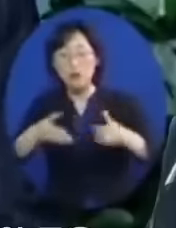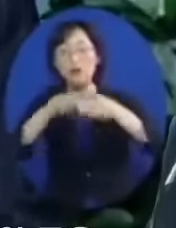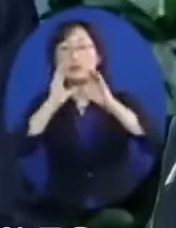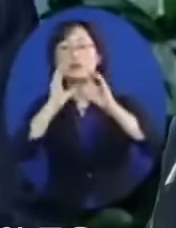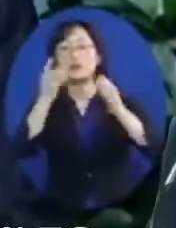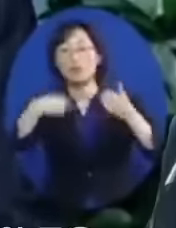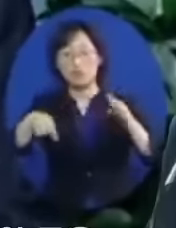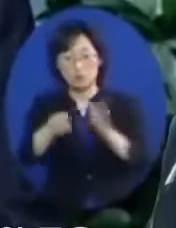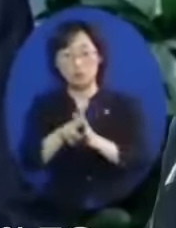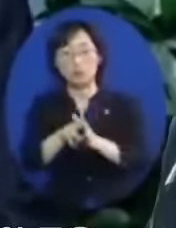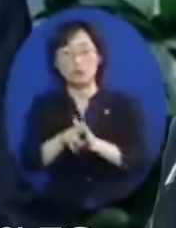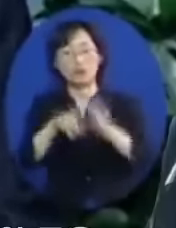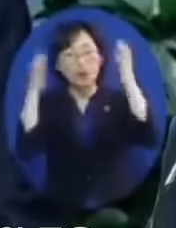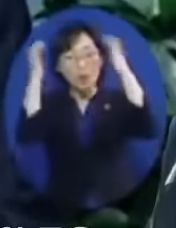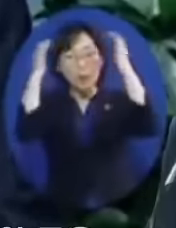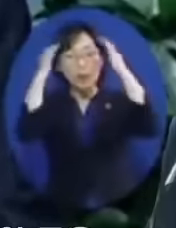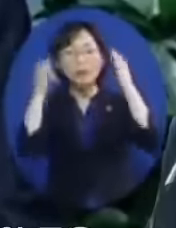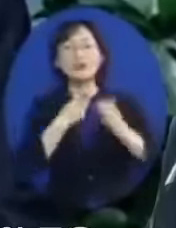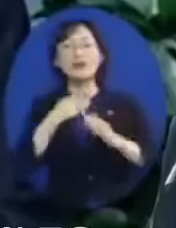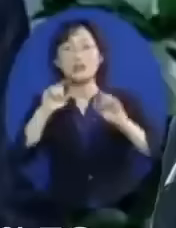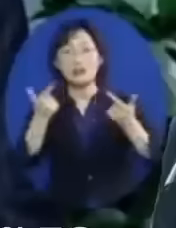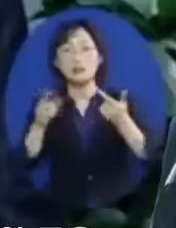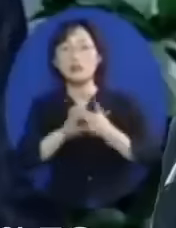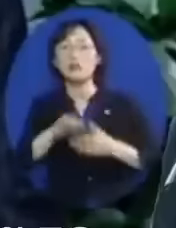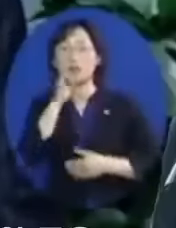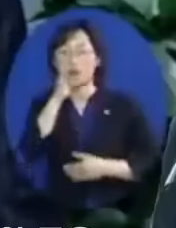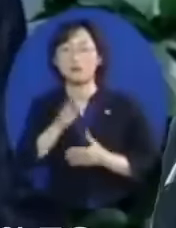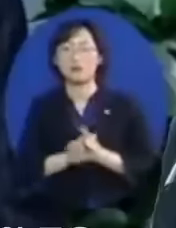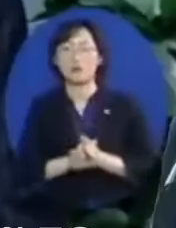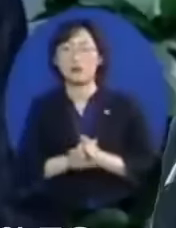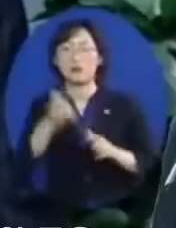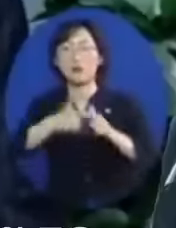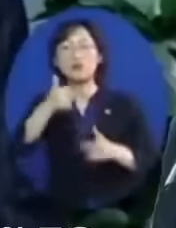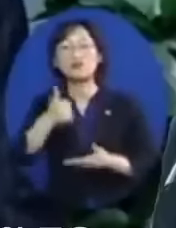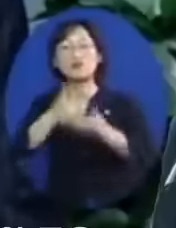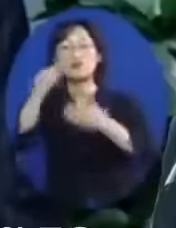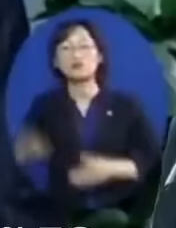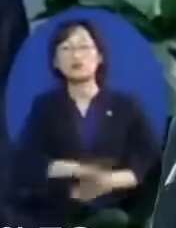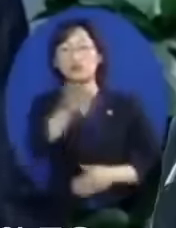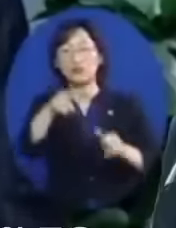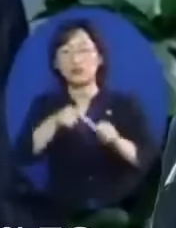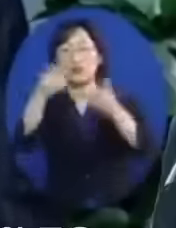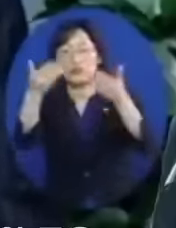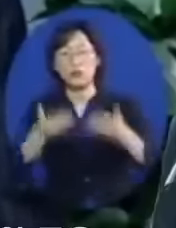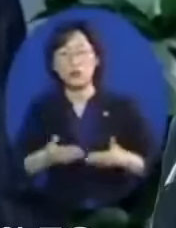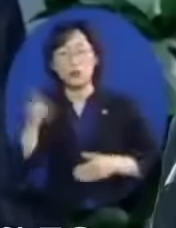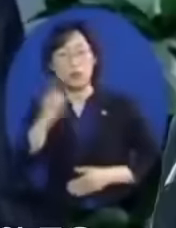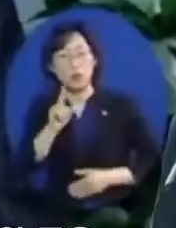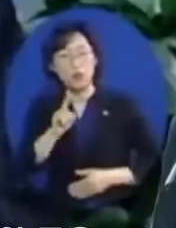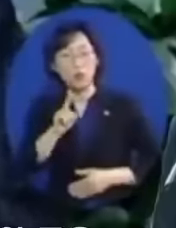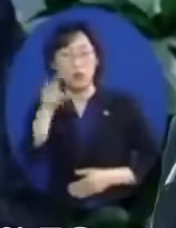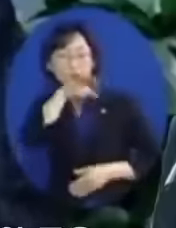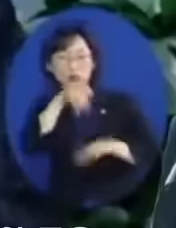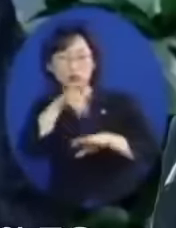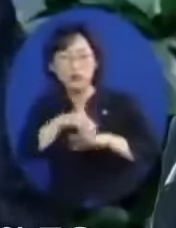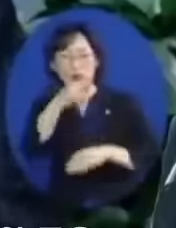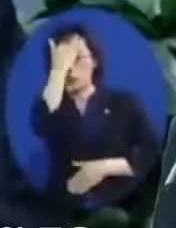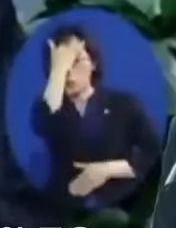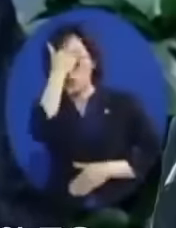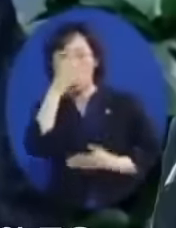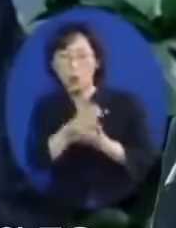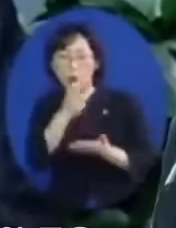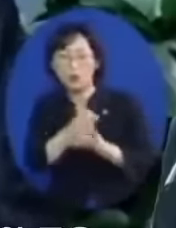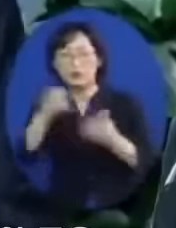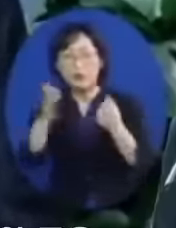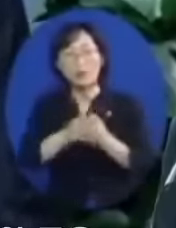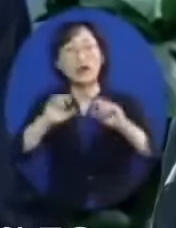하기 위해서는 고난을 당하지 않고는 안 되는 것입니다. 예수님이 우리 구원하는 것은 무슨 수양이나 도덕을 통해서 구원시키는